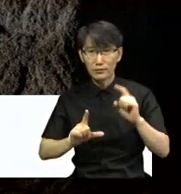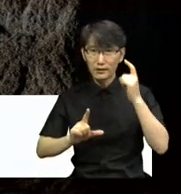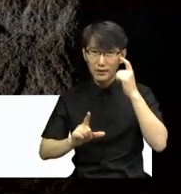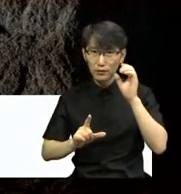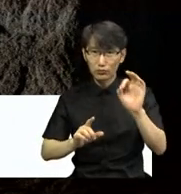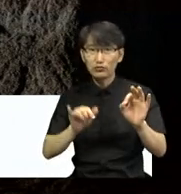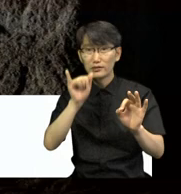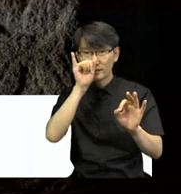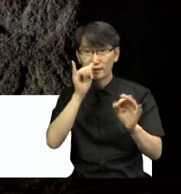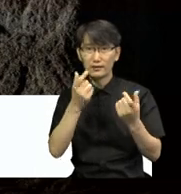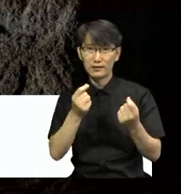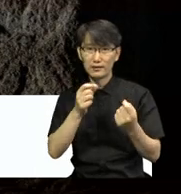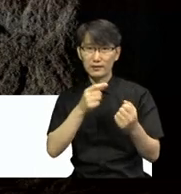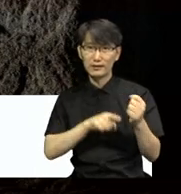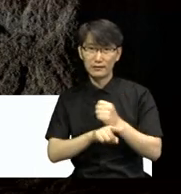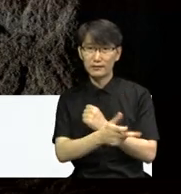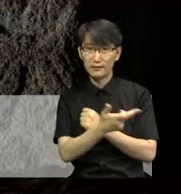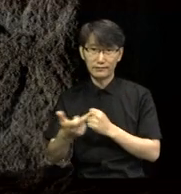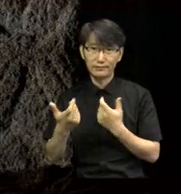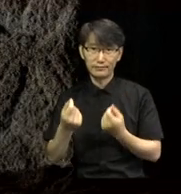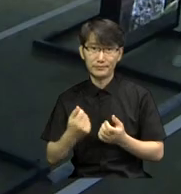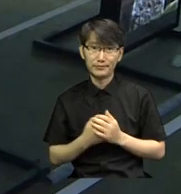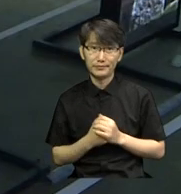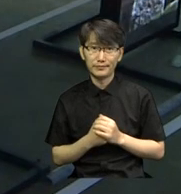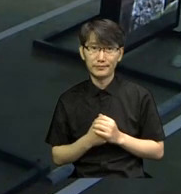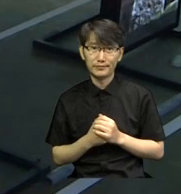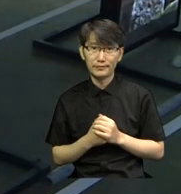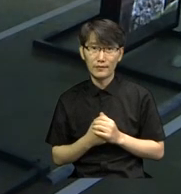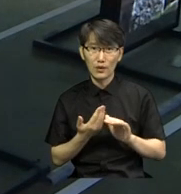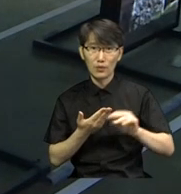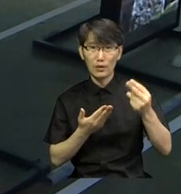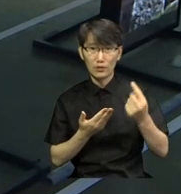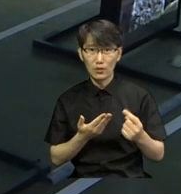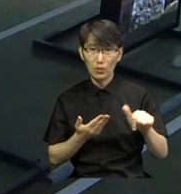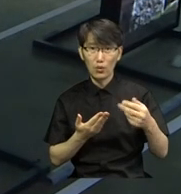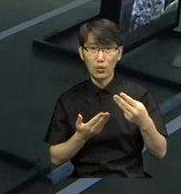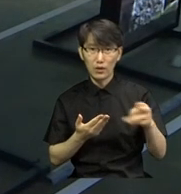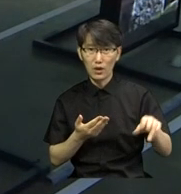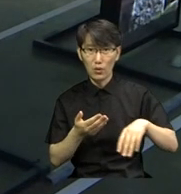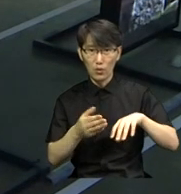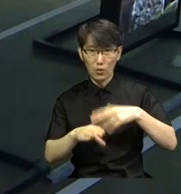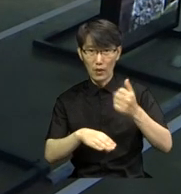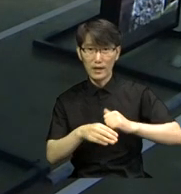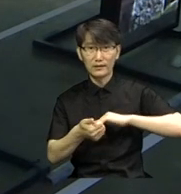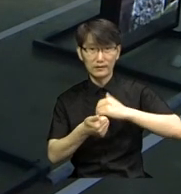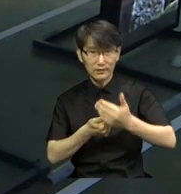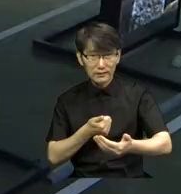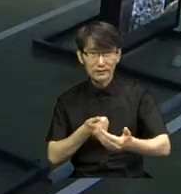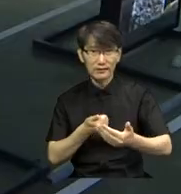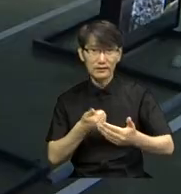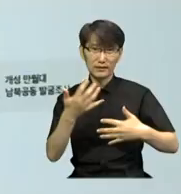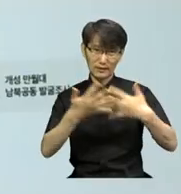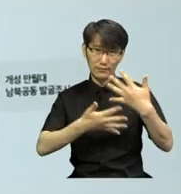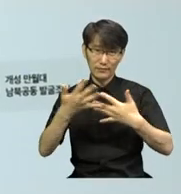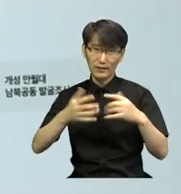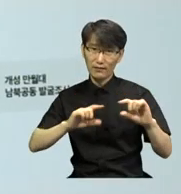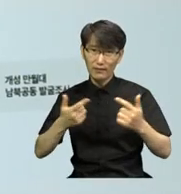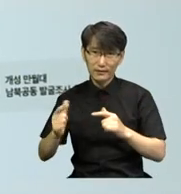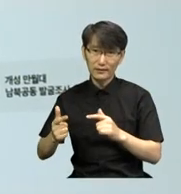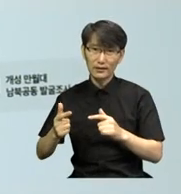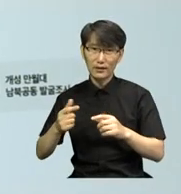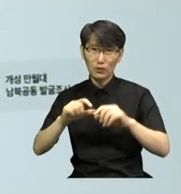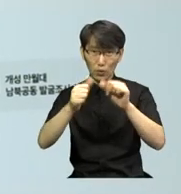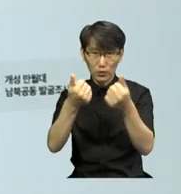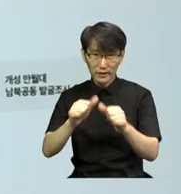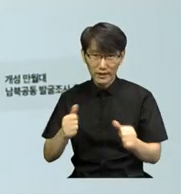있었던 것이 좀 큰 의미라고 할 수 있을 것 같습니다 이외에도 고려 왕릉 무인석 그래픽 패널을 비롯해 다양한 두자